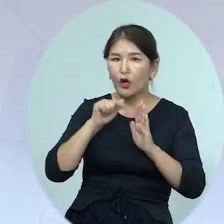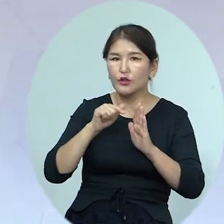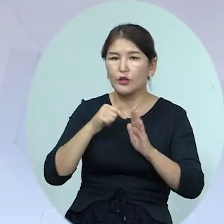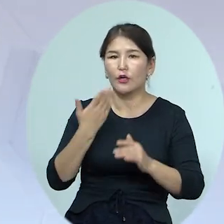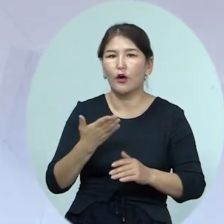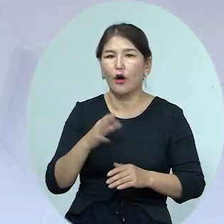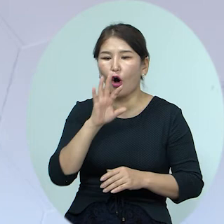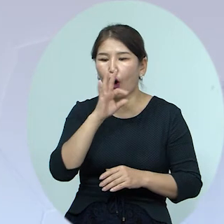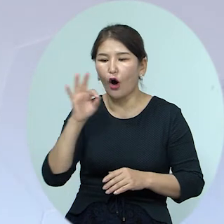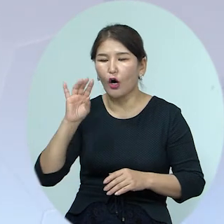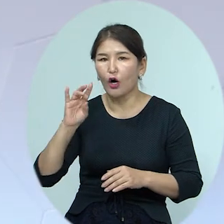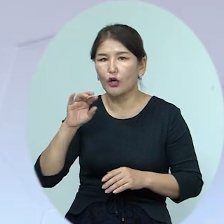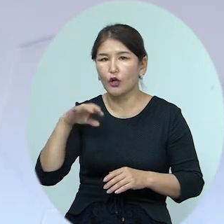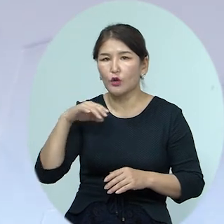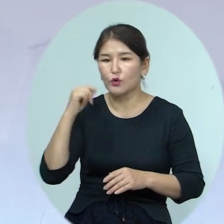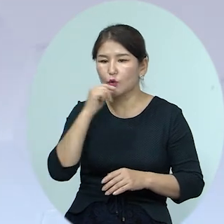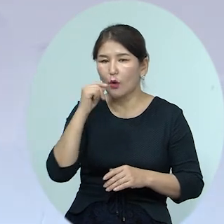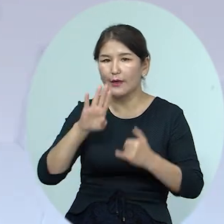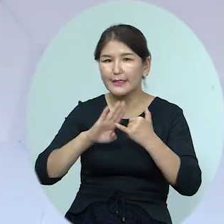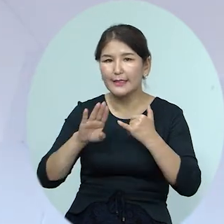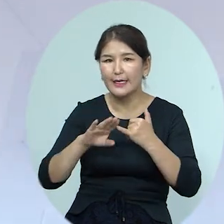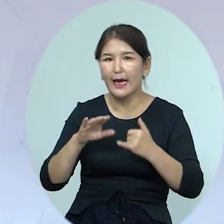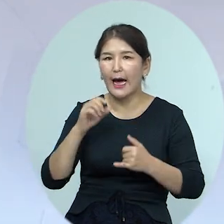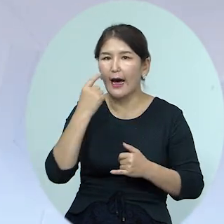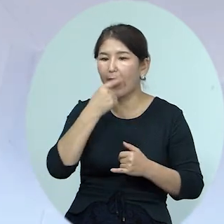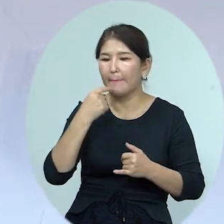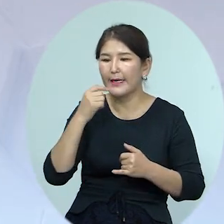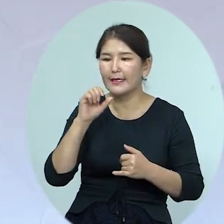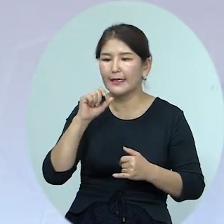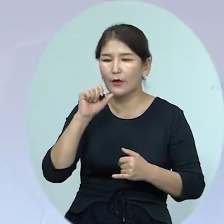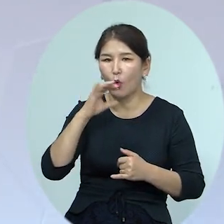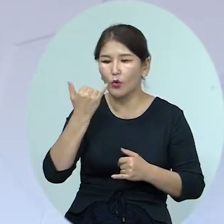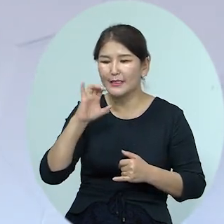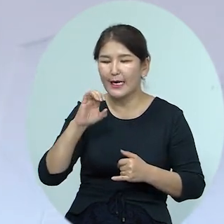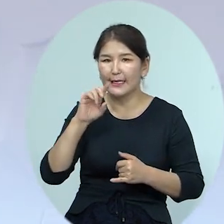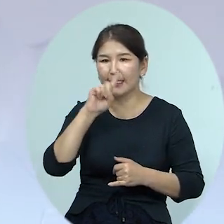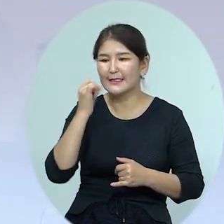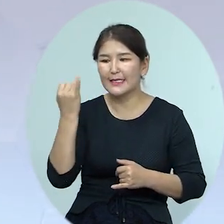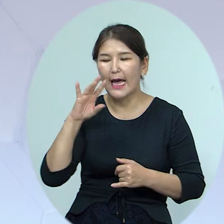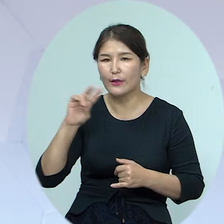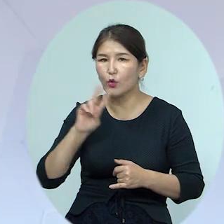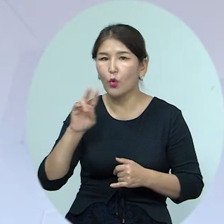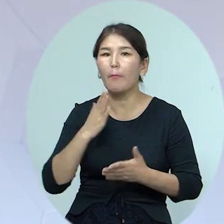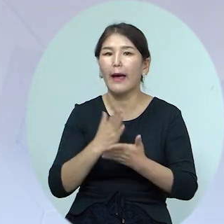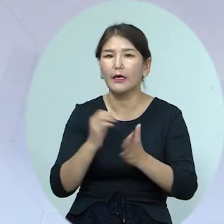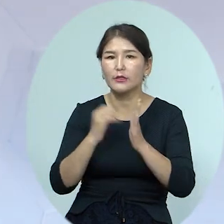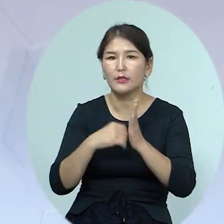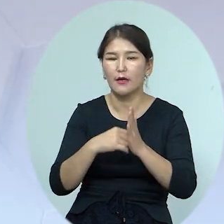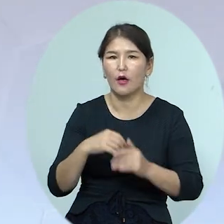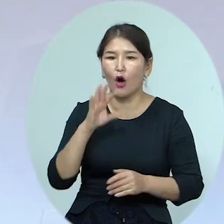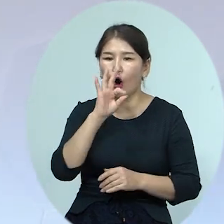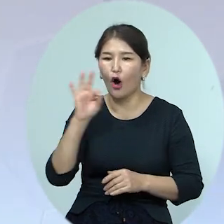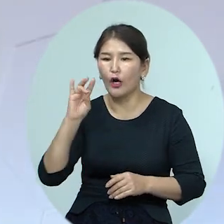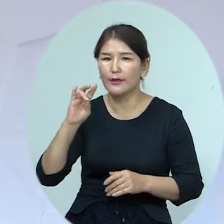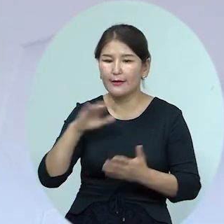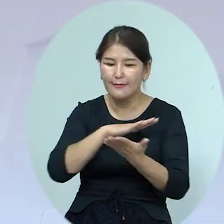учраас оогоор шүдээ угаасны дараа амийг зайлуулахгүй байх нь чухал юм аа. За, шүдний оо худалдаж авахдаа